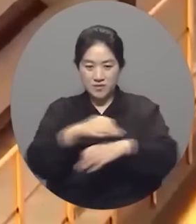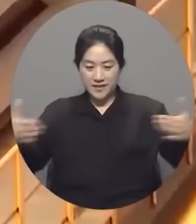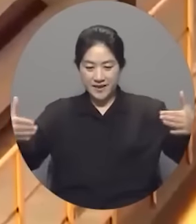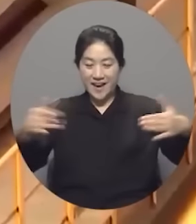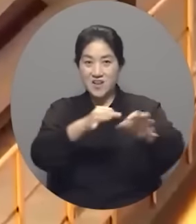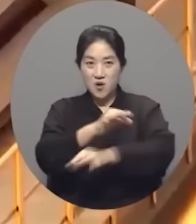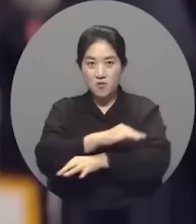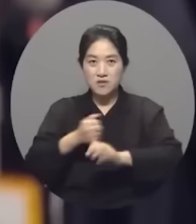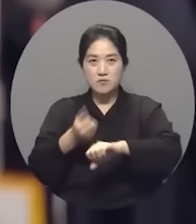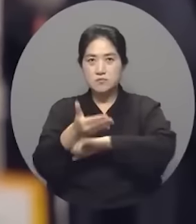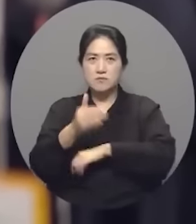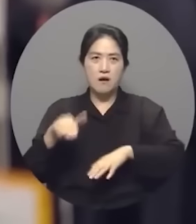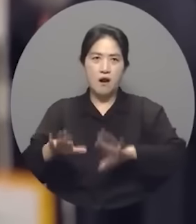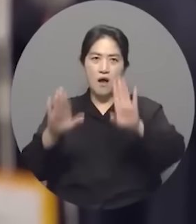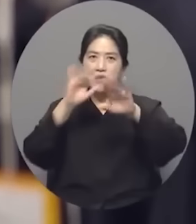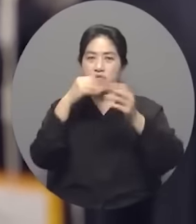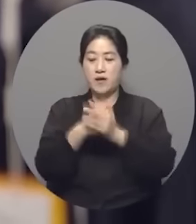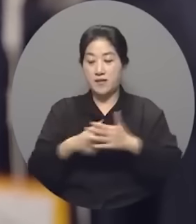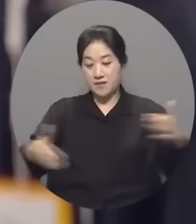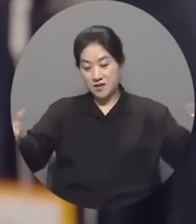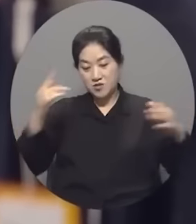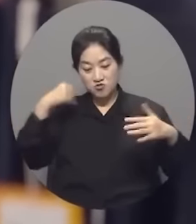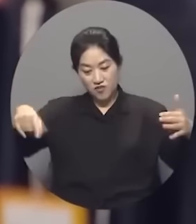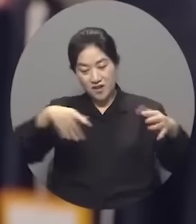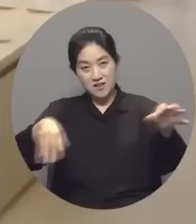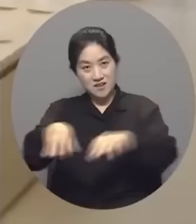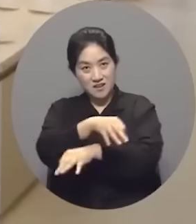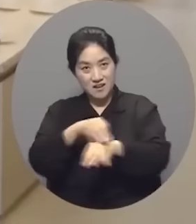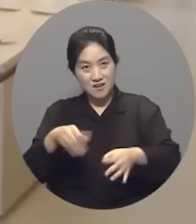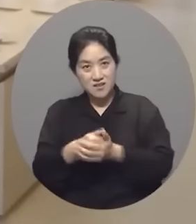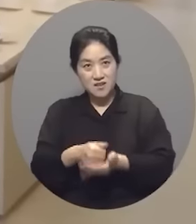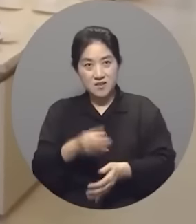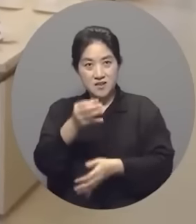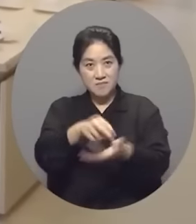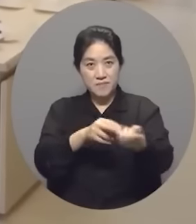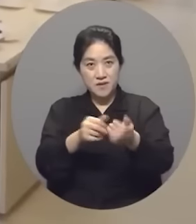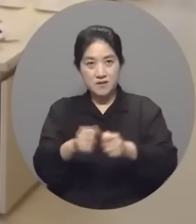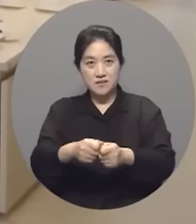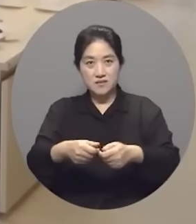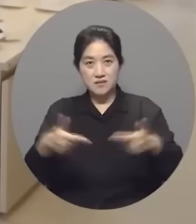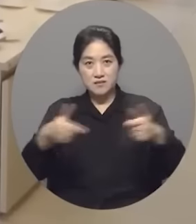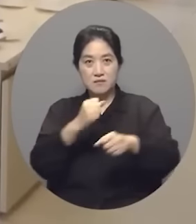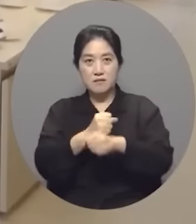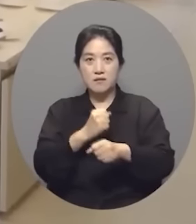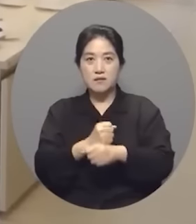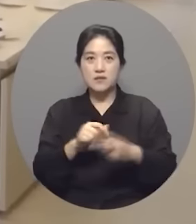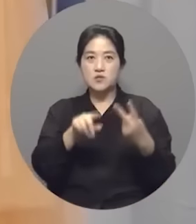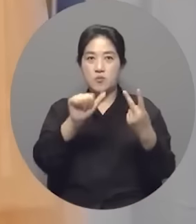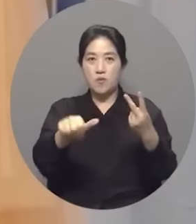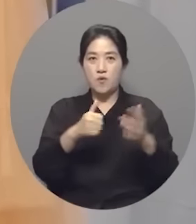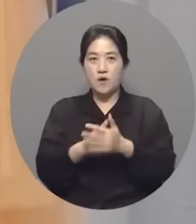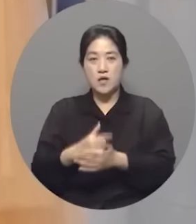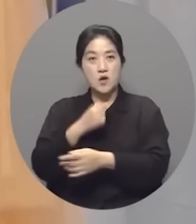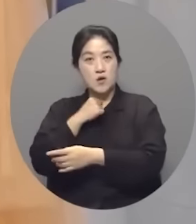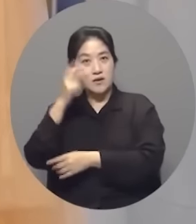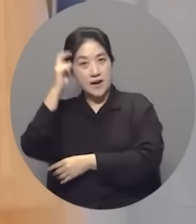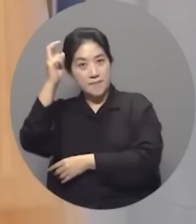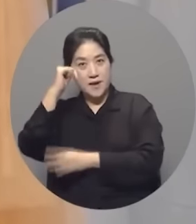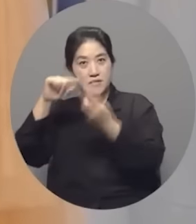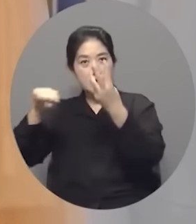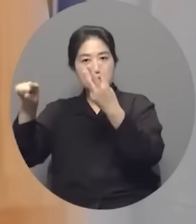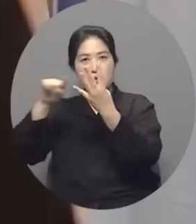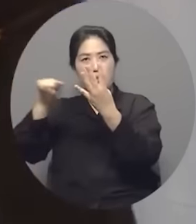겁니다 내수를 보여주는 소매 판매 증가율은 지난달 2.5% 시장 추정치 4.5%